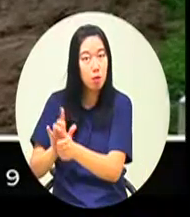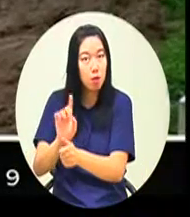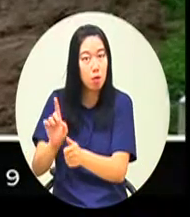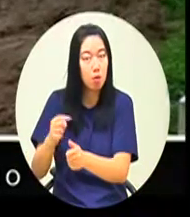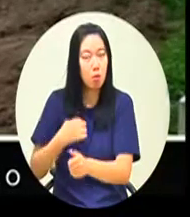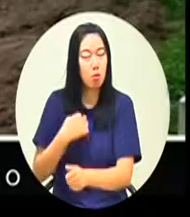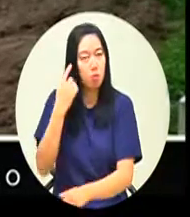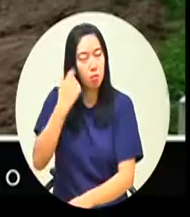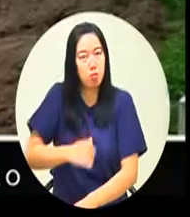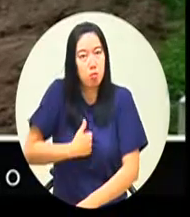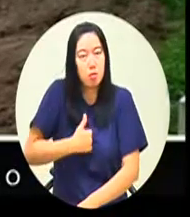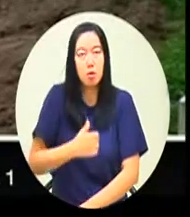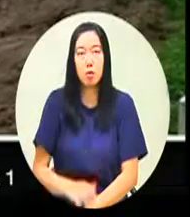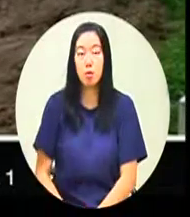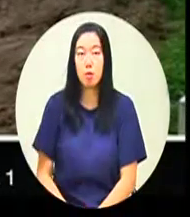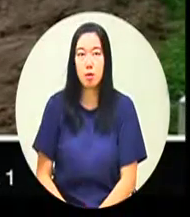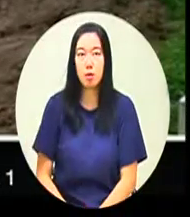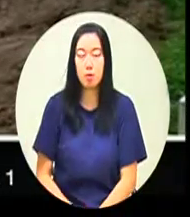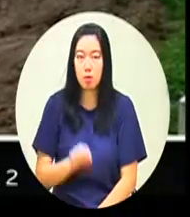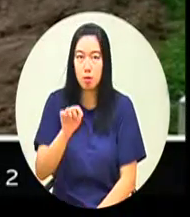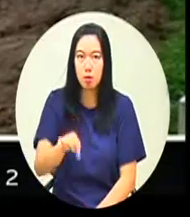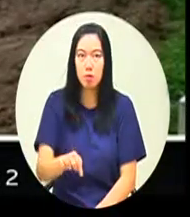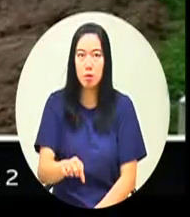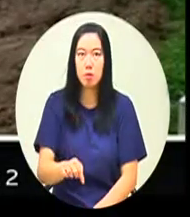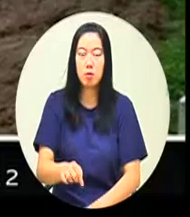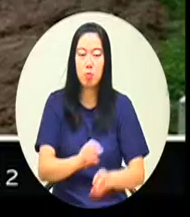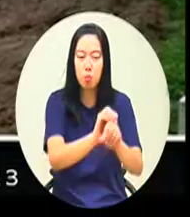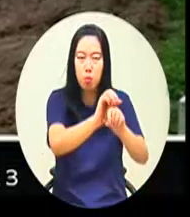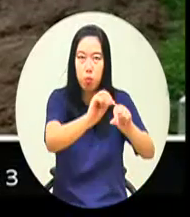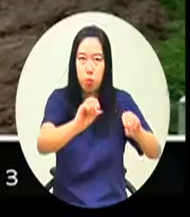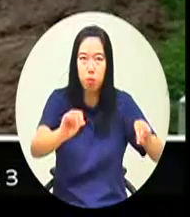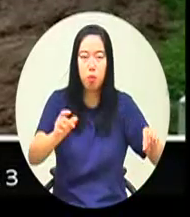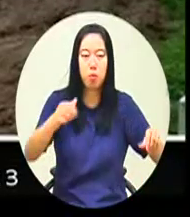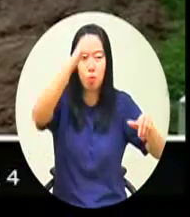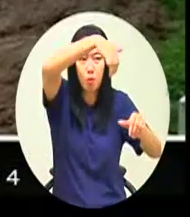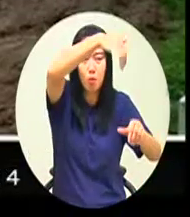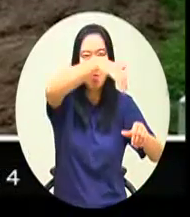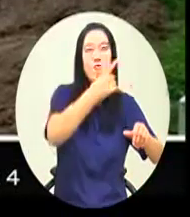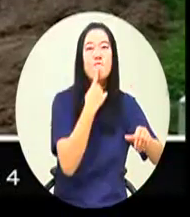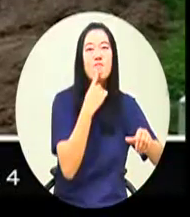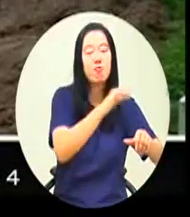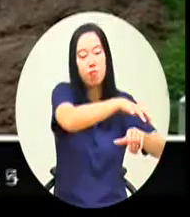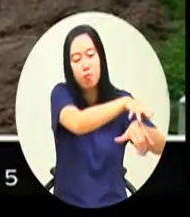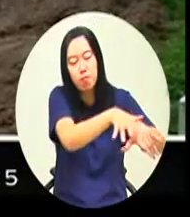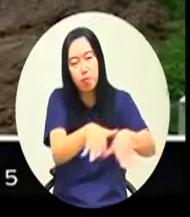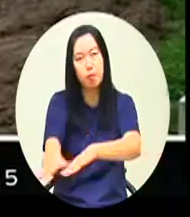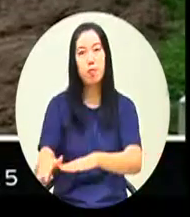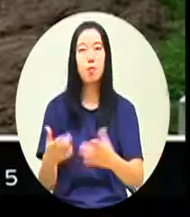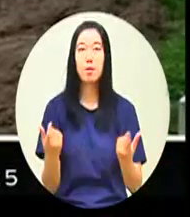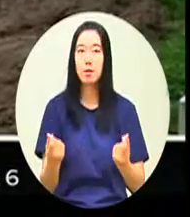我啊，这个是不是很容易就流回去了？好、啊，那做其他用。